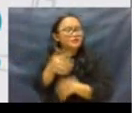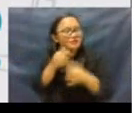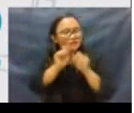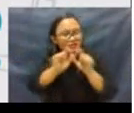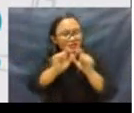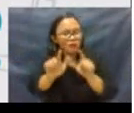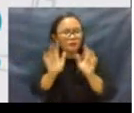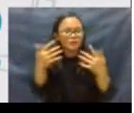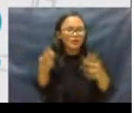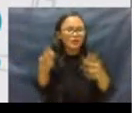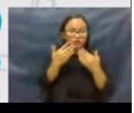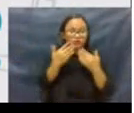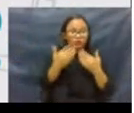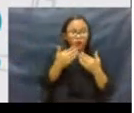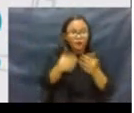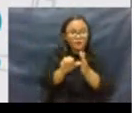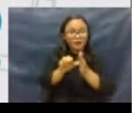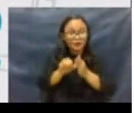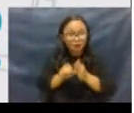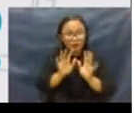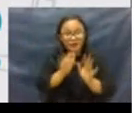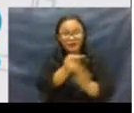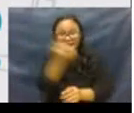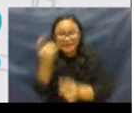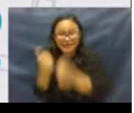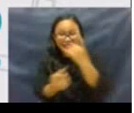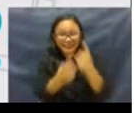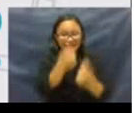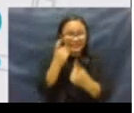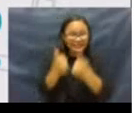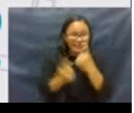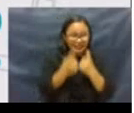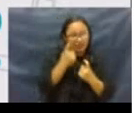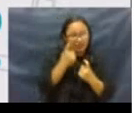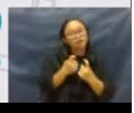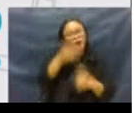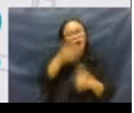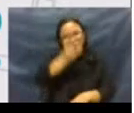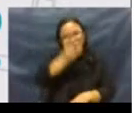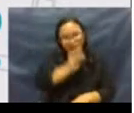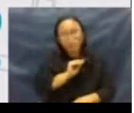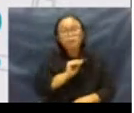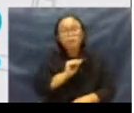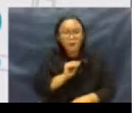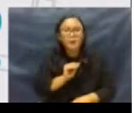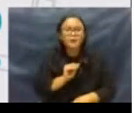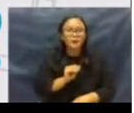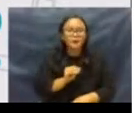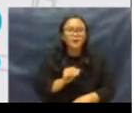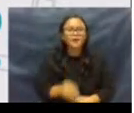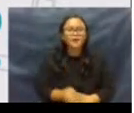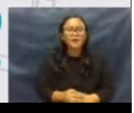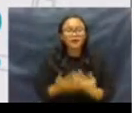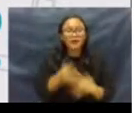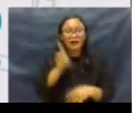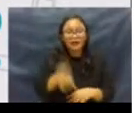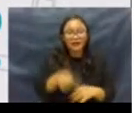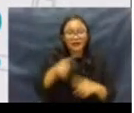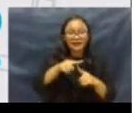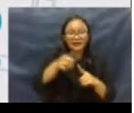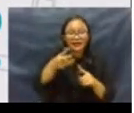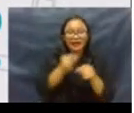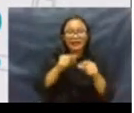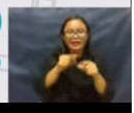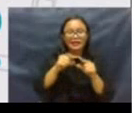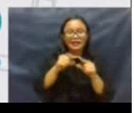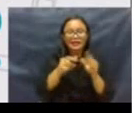Mudah-mudahan membantu. Saya tahu masih banyak pertanyaan lagi. Saya akan coba ketemu Bapak dan Ibu nanti di Telegram Group. Siapa tahu ada